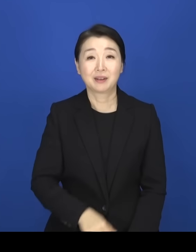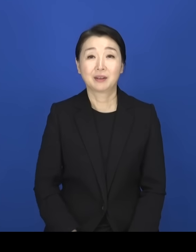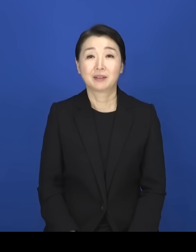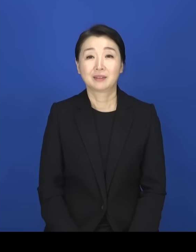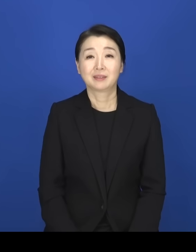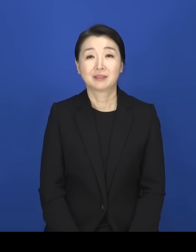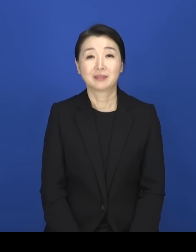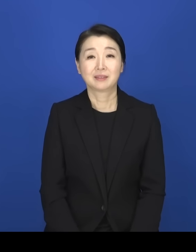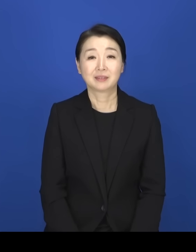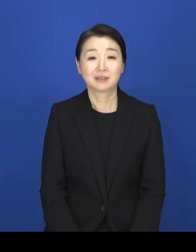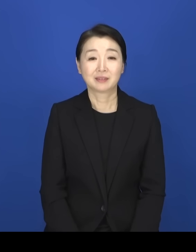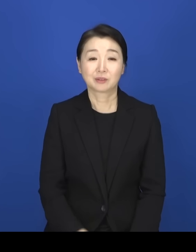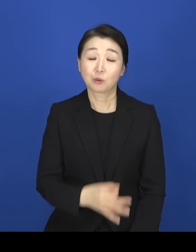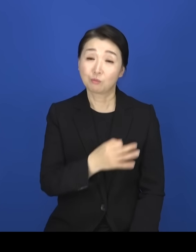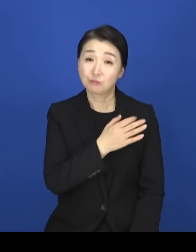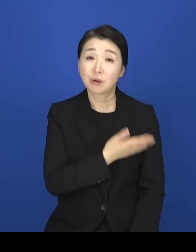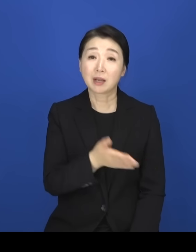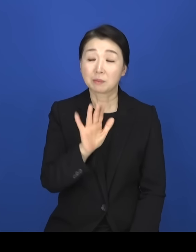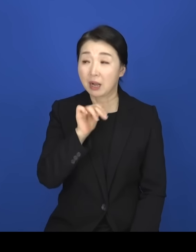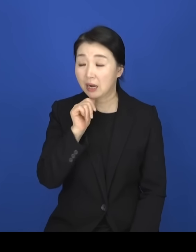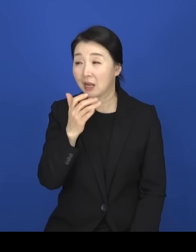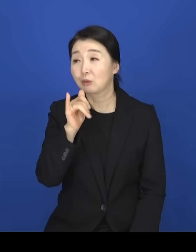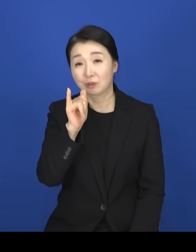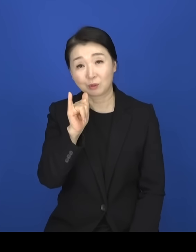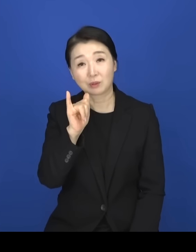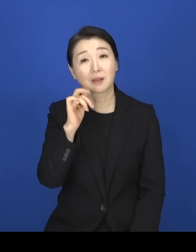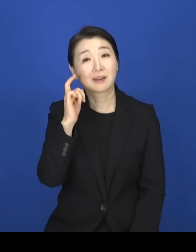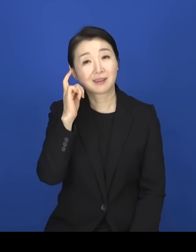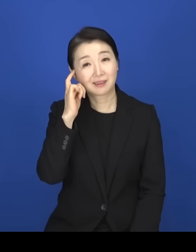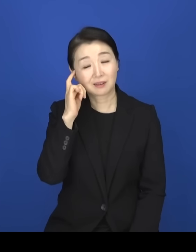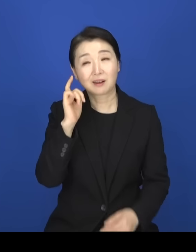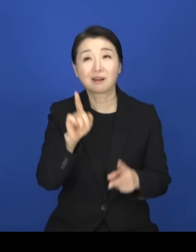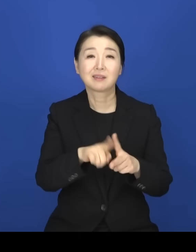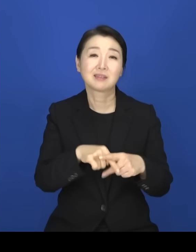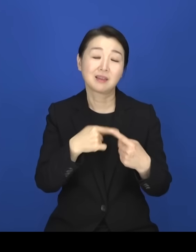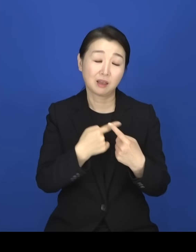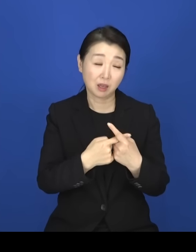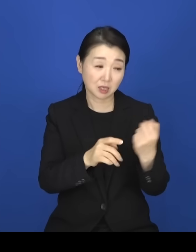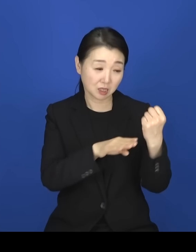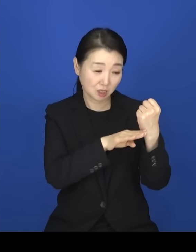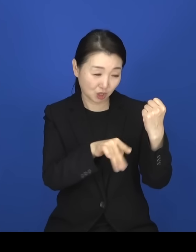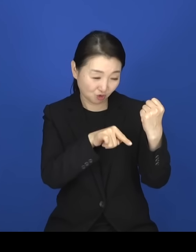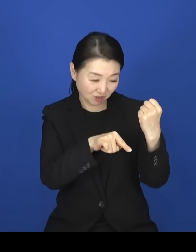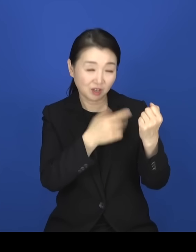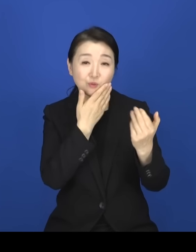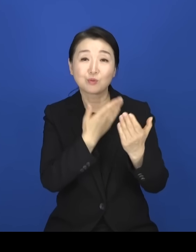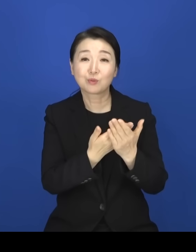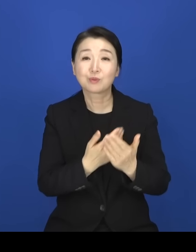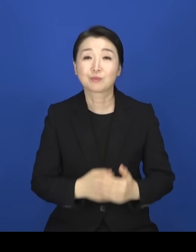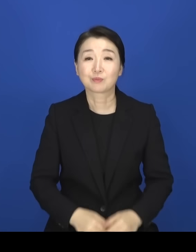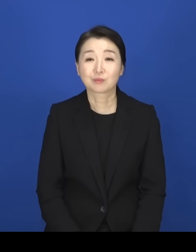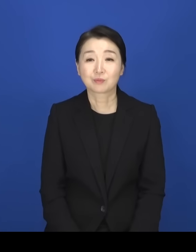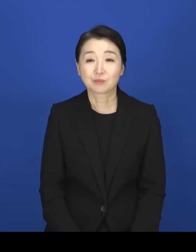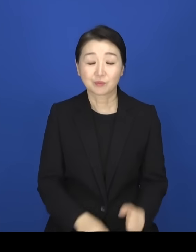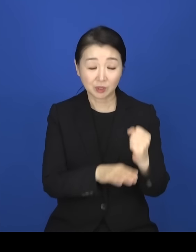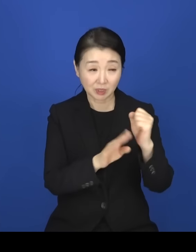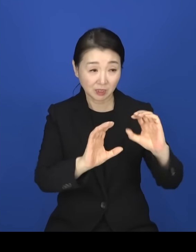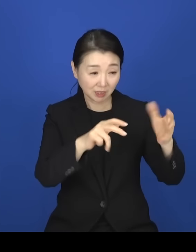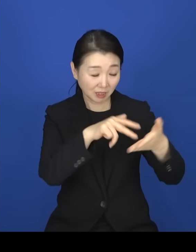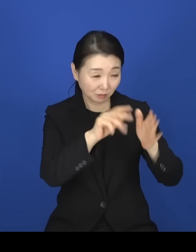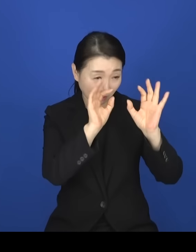그리고 부하지만 가난할 수 있구나. 그렇죠. 그렇죠. 그것도 너무 이해되죠. 그렇죠. 기준을 어디에 두느냐거든요. 네. 네. 우리가 이제 기준을 세상